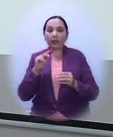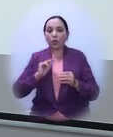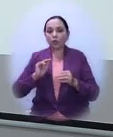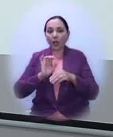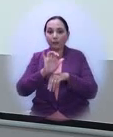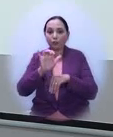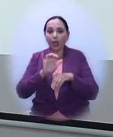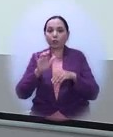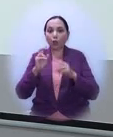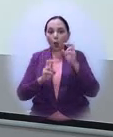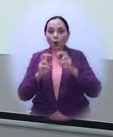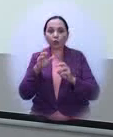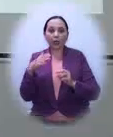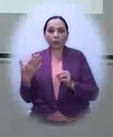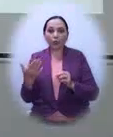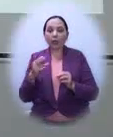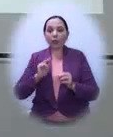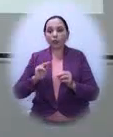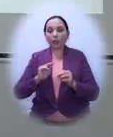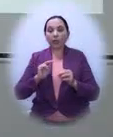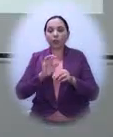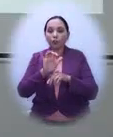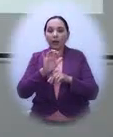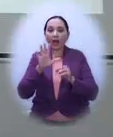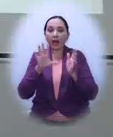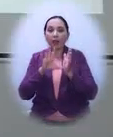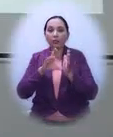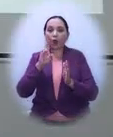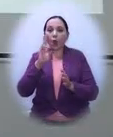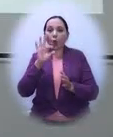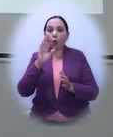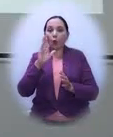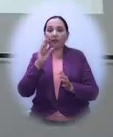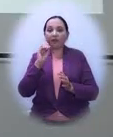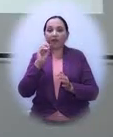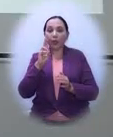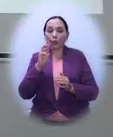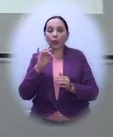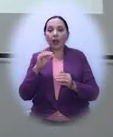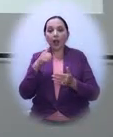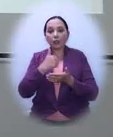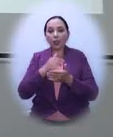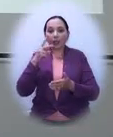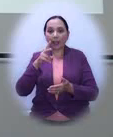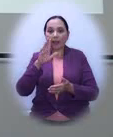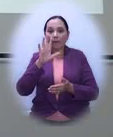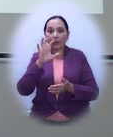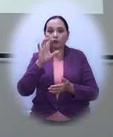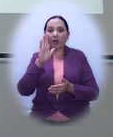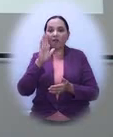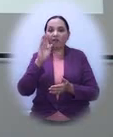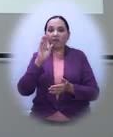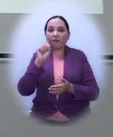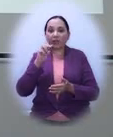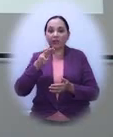chiqarish korxonalari tomonidan ishlab chiqarilayotgan elektr konvektorlar asosan 2500 vattgacha